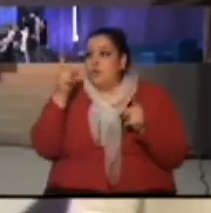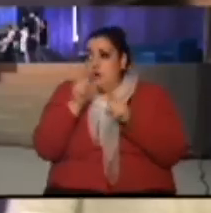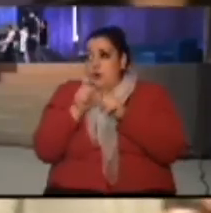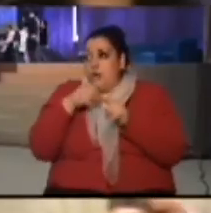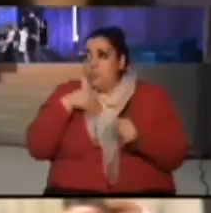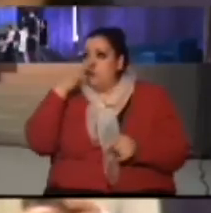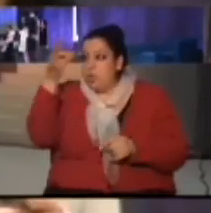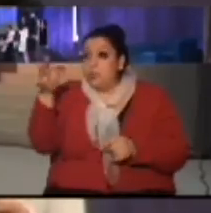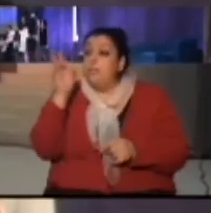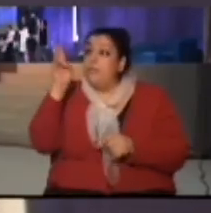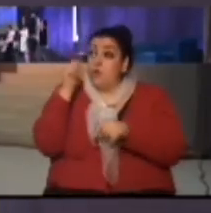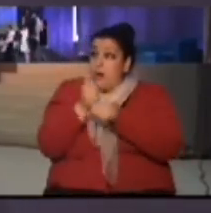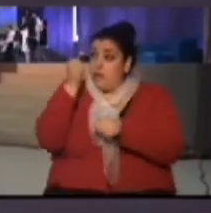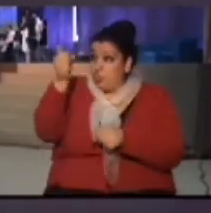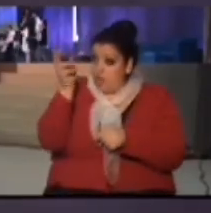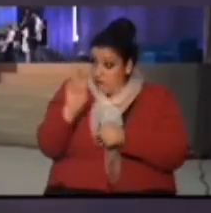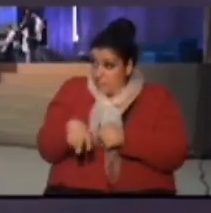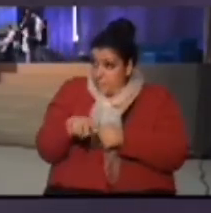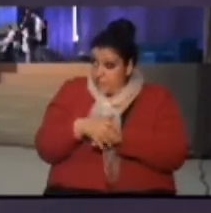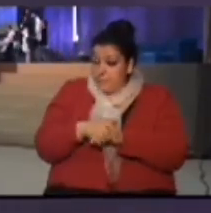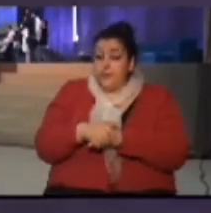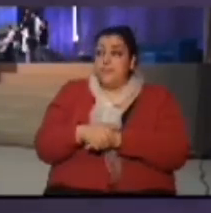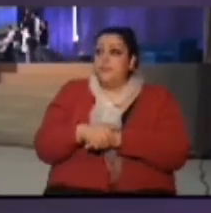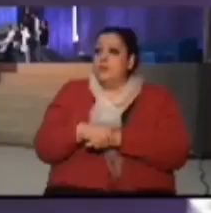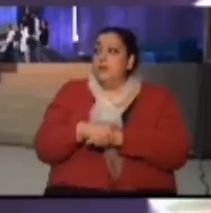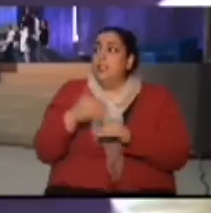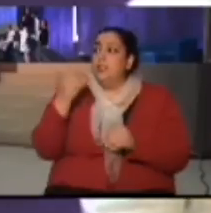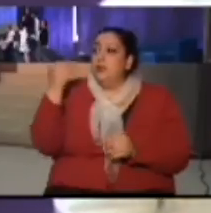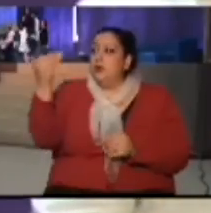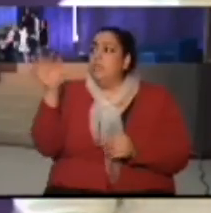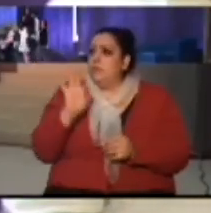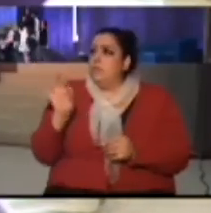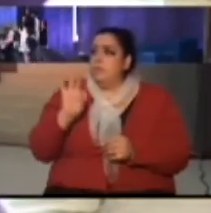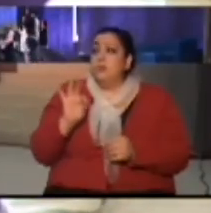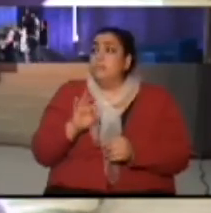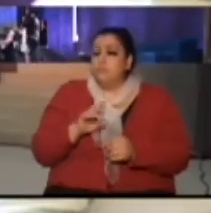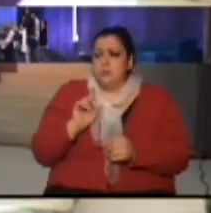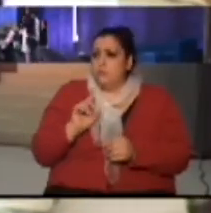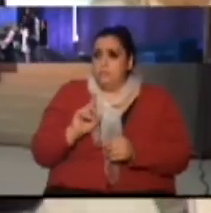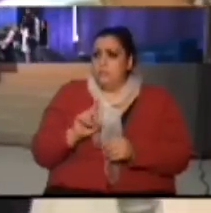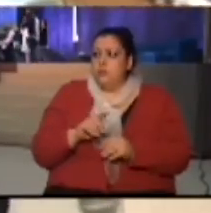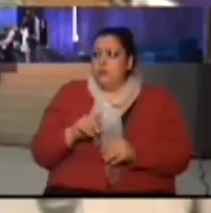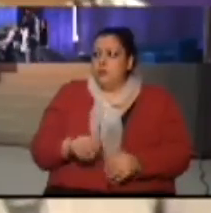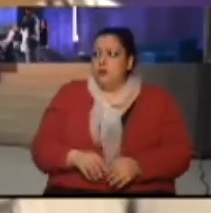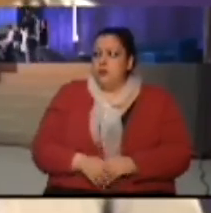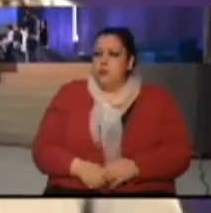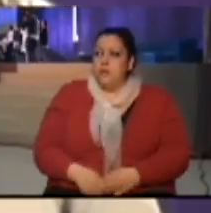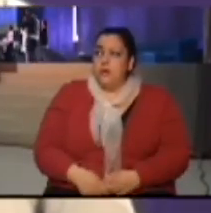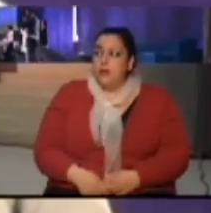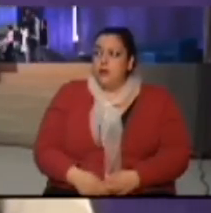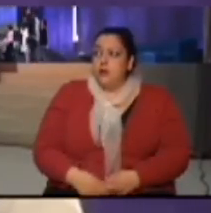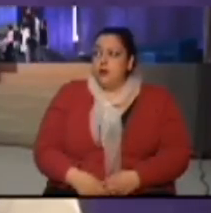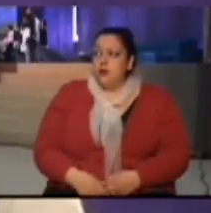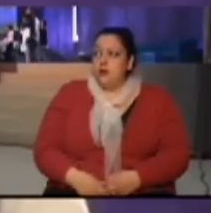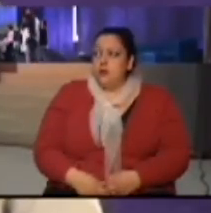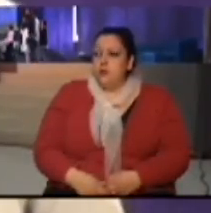մարդկանց, ովքեր առաջին անգամ են եկել, ովքեր իրենց կյանքում դեռ պատիվ չեն ունեցել, հնարավորություն չեն ունեցել, առիթ չի